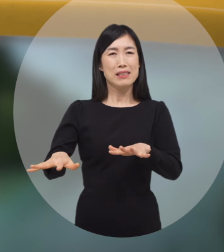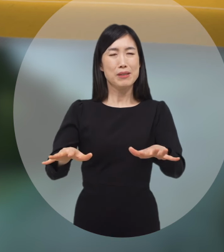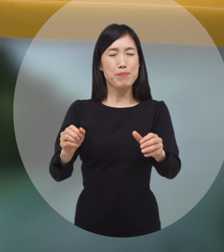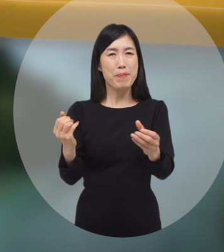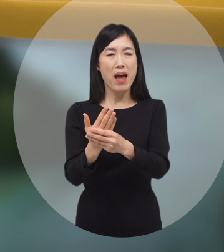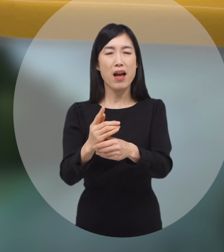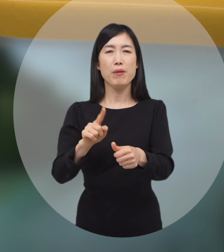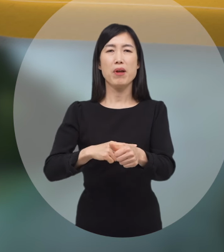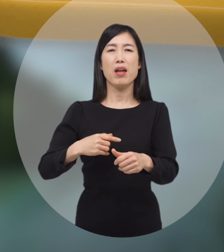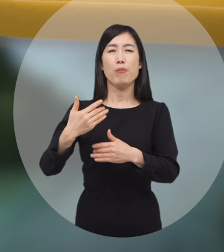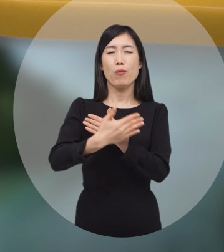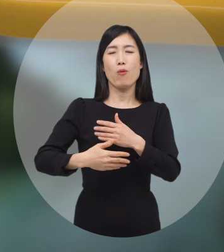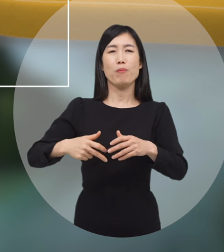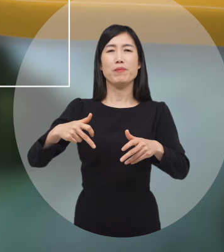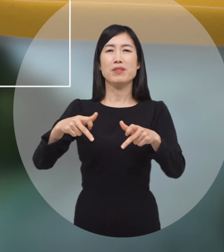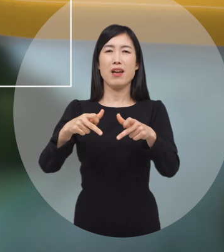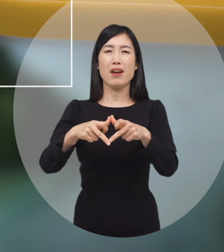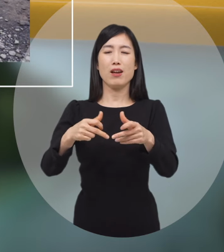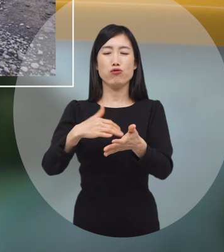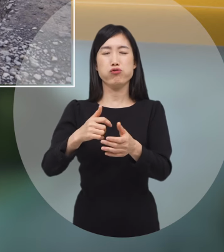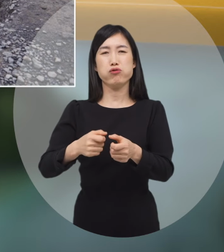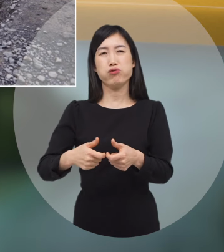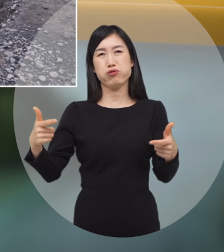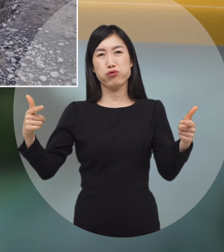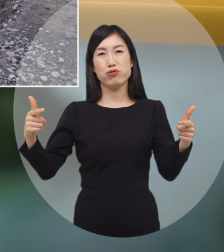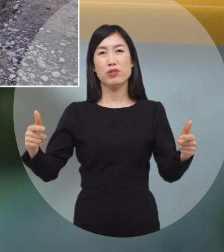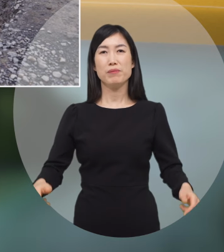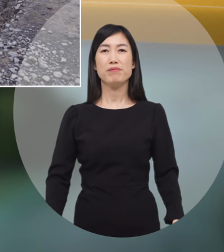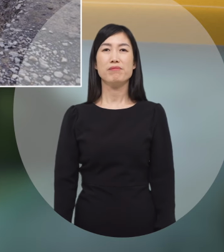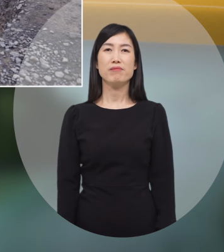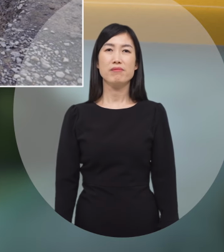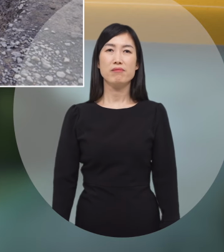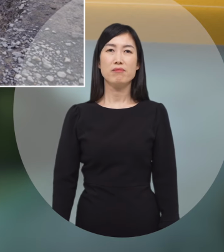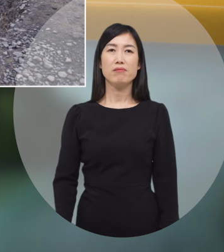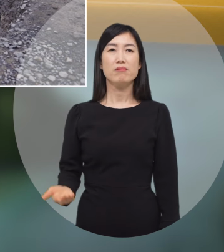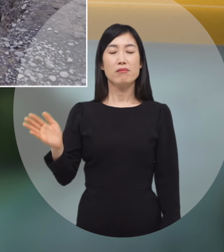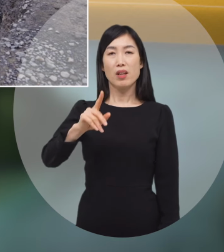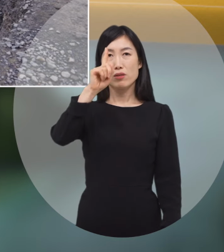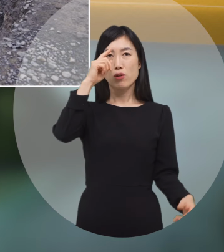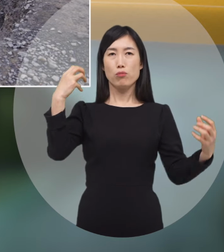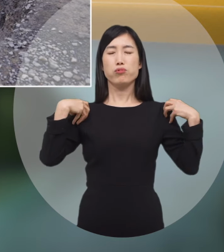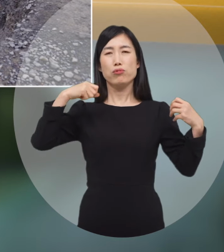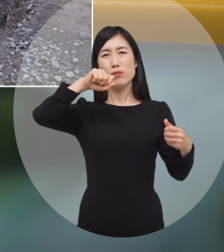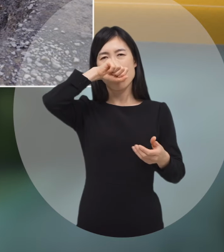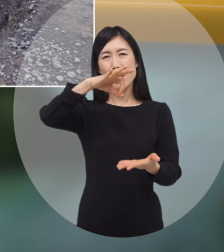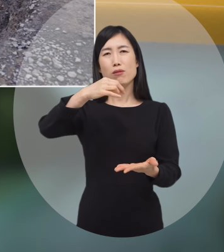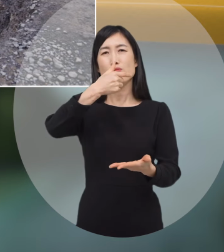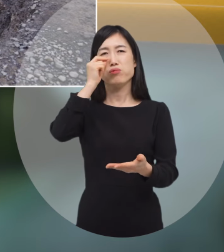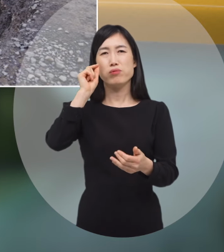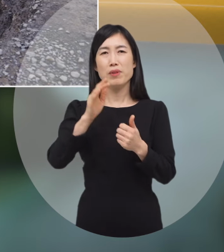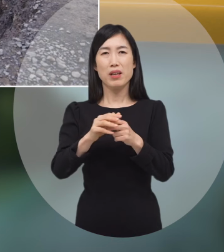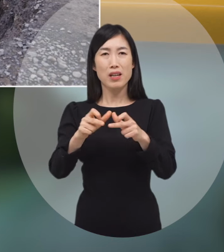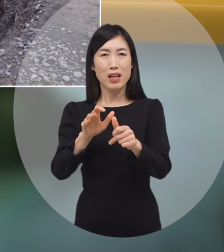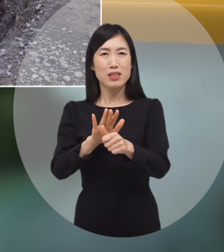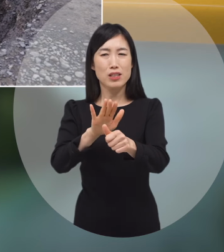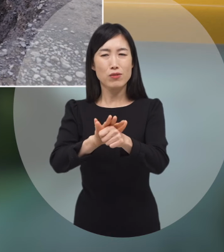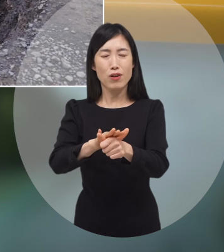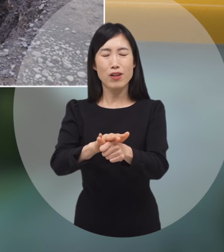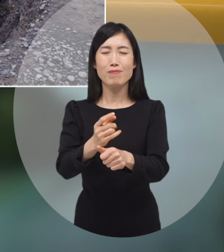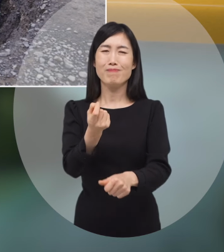지진 피해로 지체 장애인 또한 늘어났지만 반뚜르시 정부가 장애인에게 배정할 수 있는 예산은